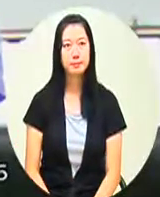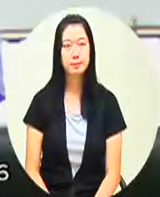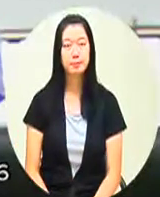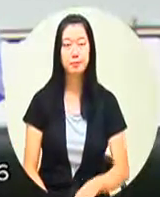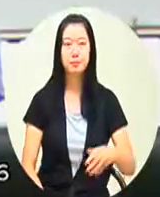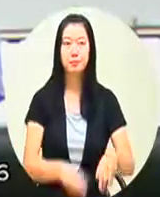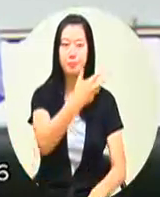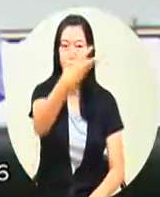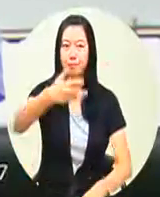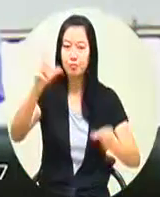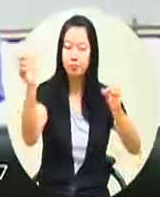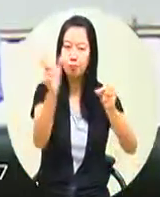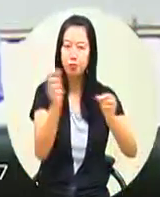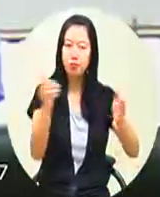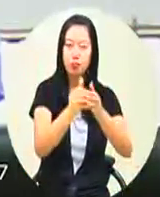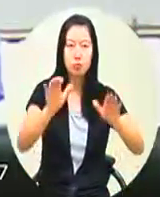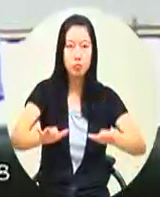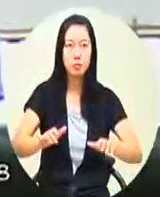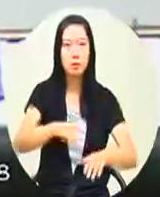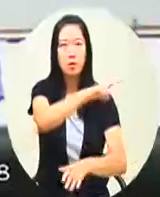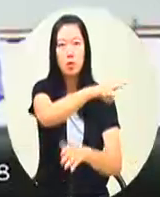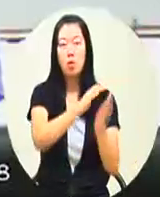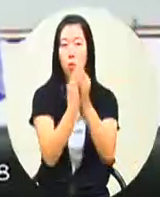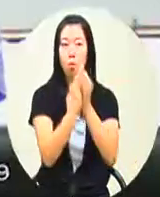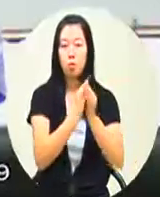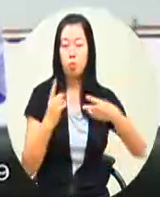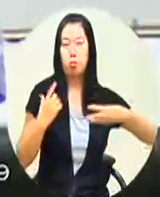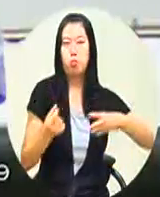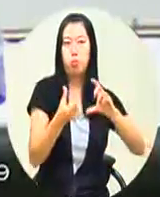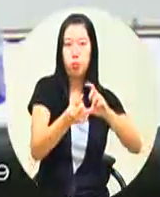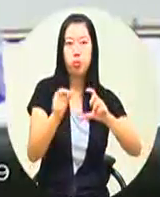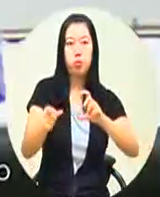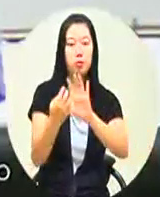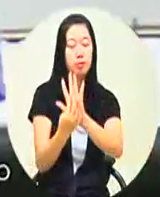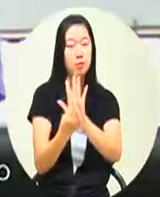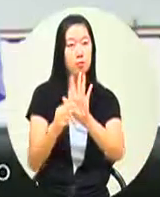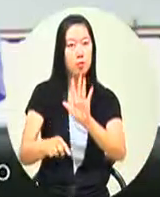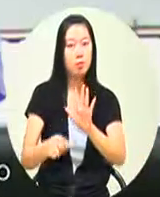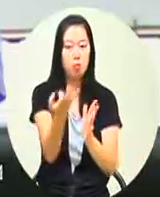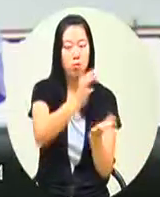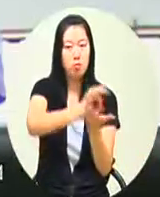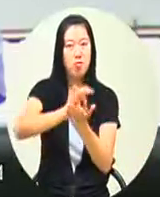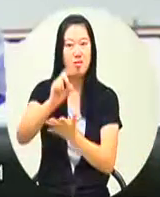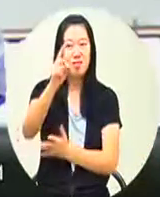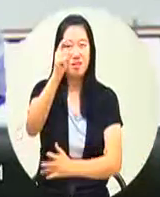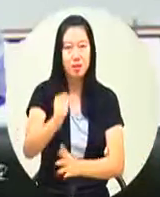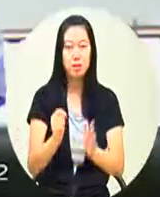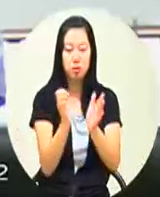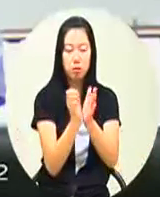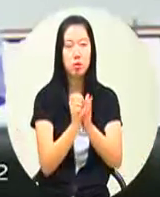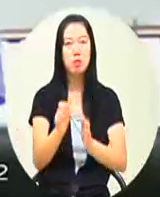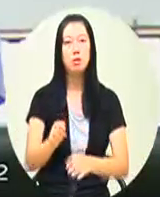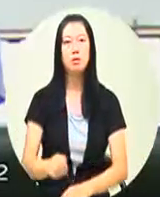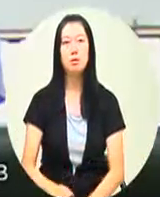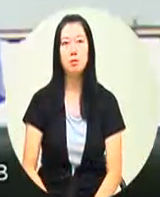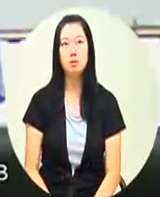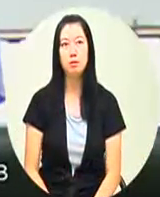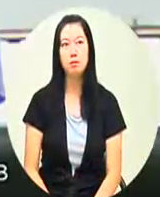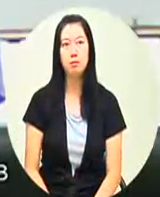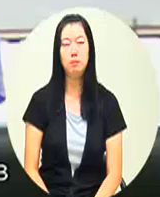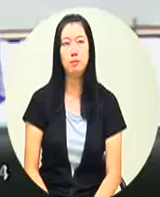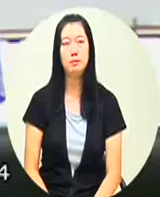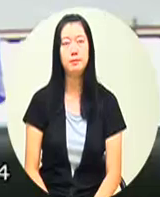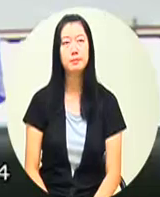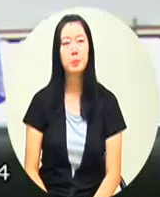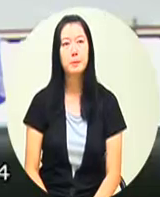88风灾到现在，我就以桃园区来说啊，快10亿了，10亿的清疏工程，